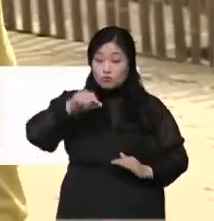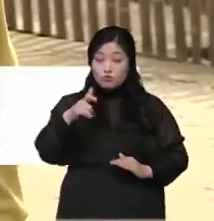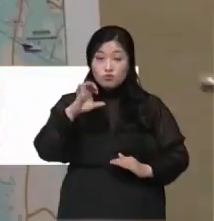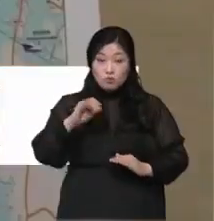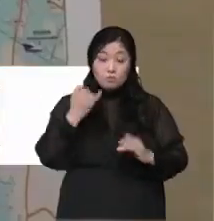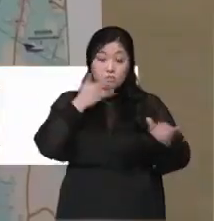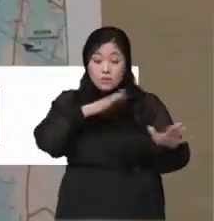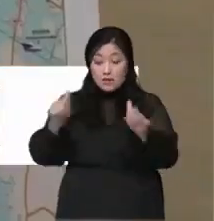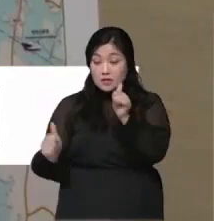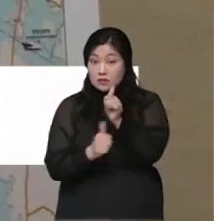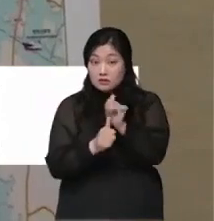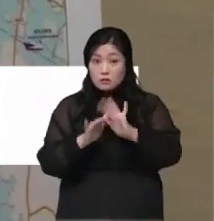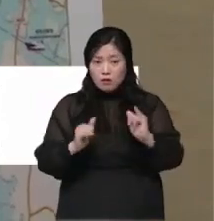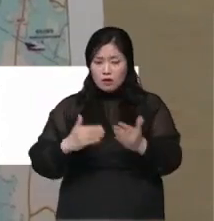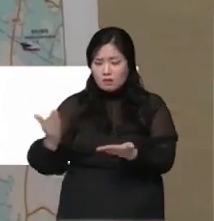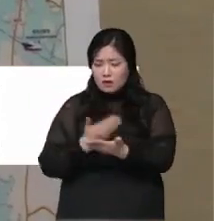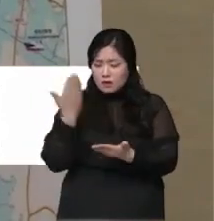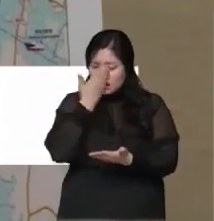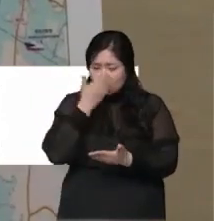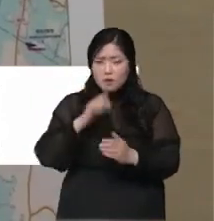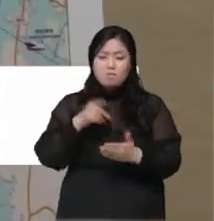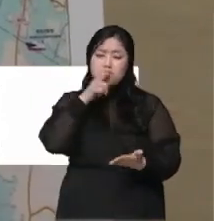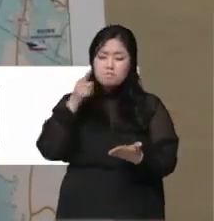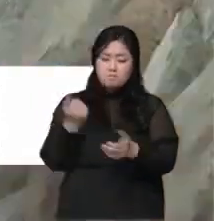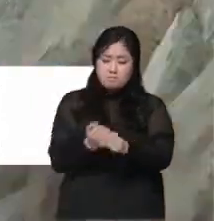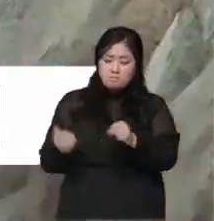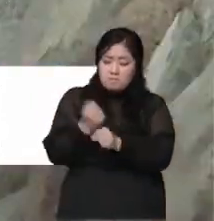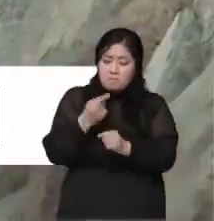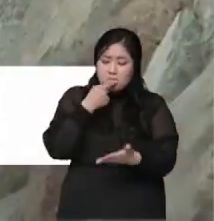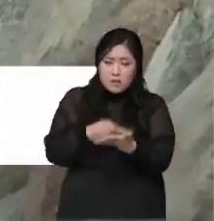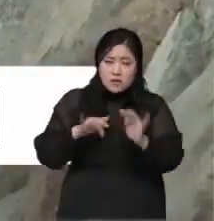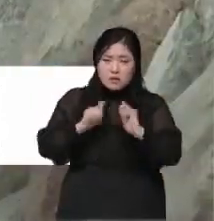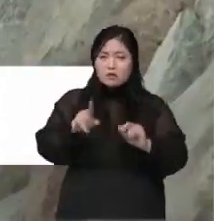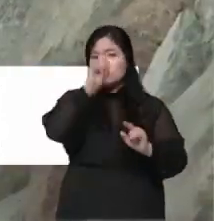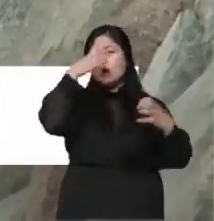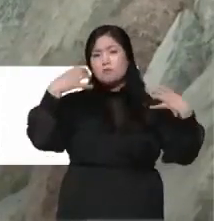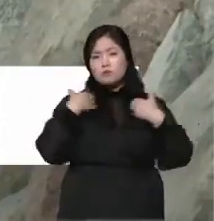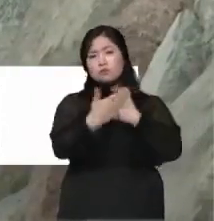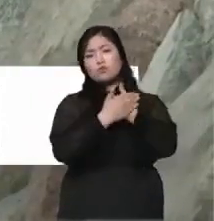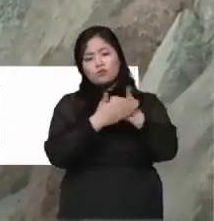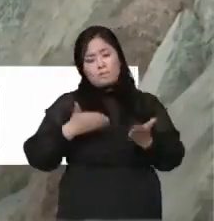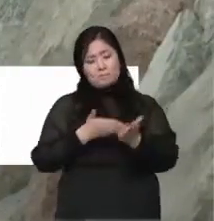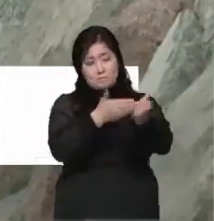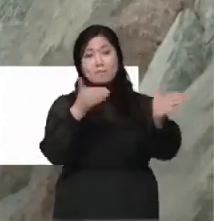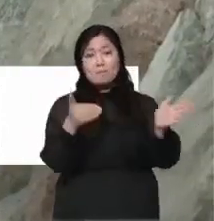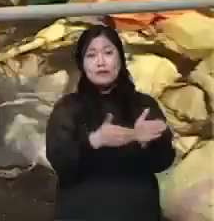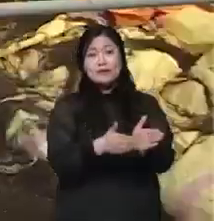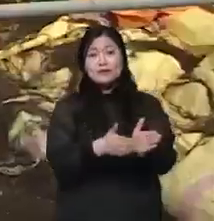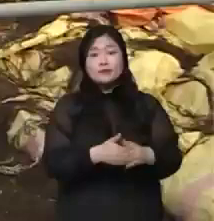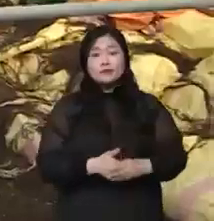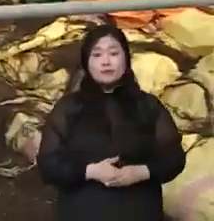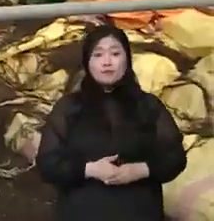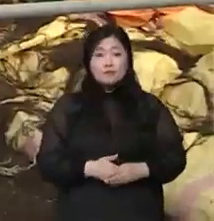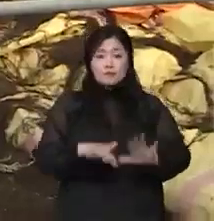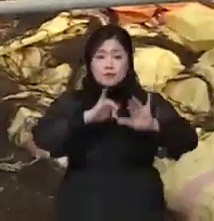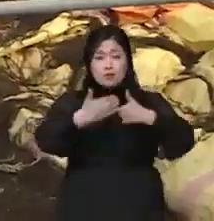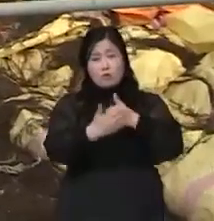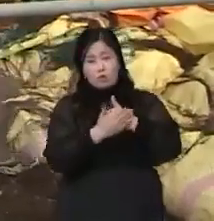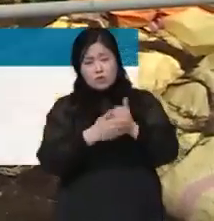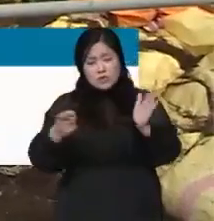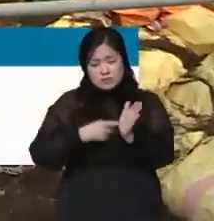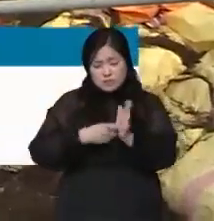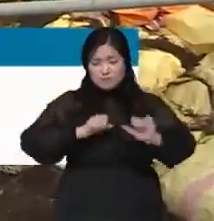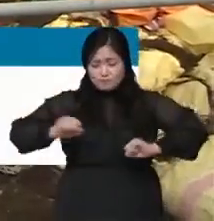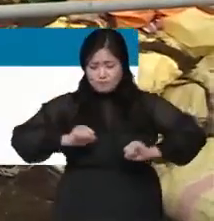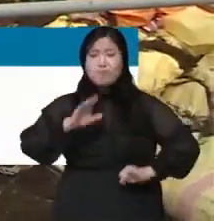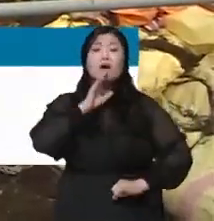해수부 차관에게 수거 처리비와 피해 복구비 지원 등 중앙정부 차원의 지원도 건의했습니다. 인력 동원에 응급 조치를